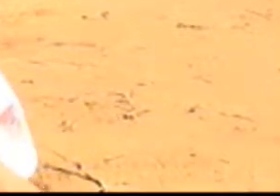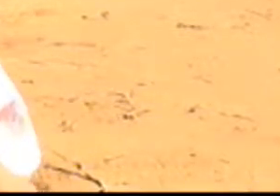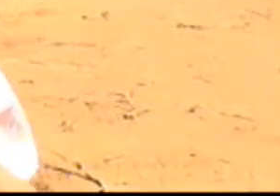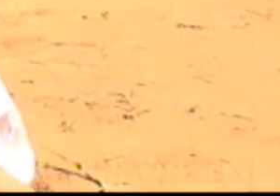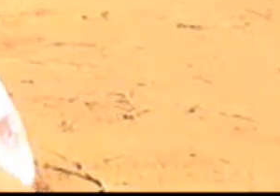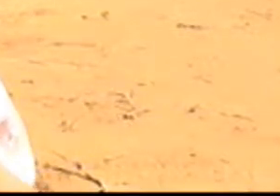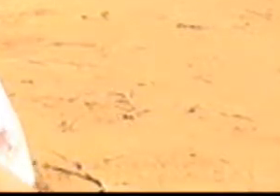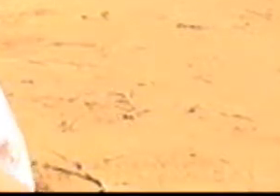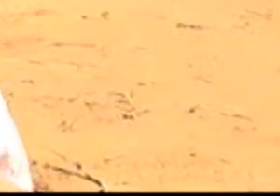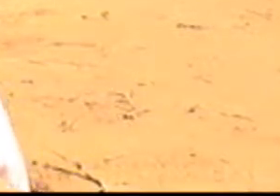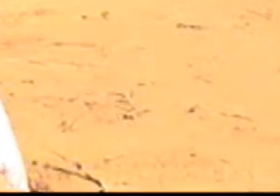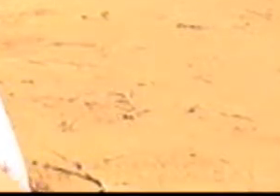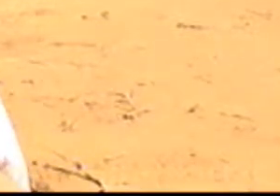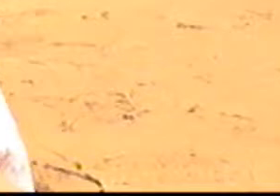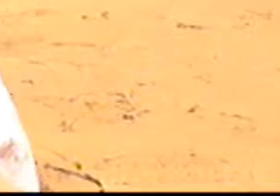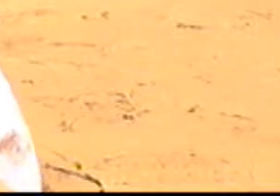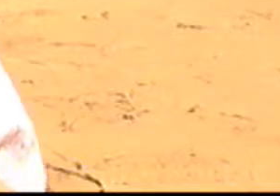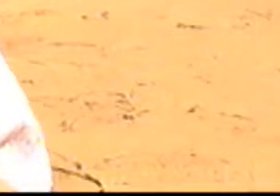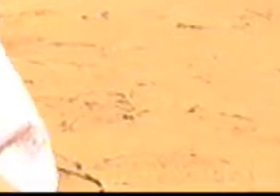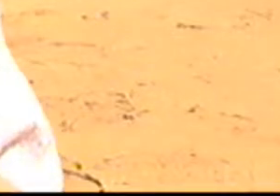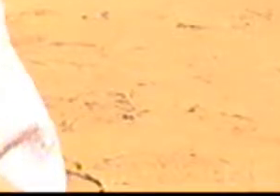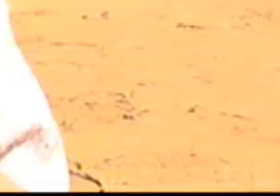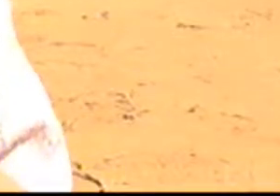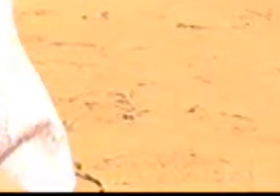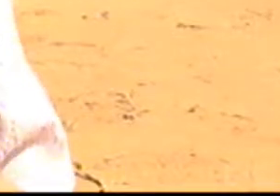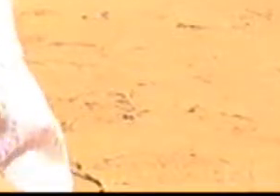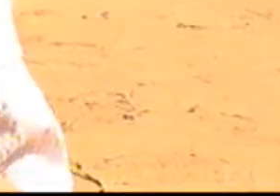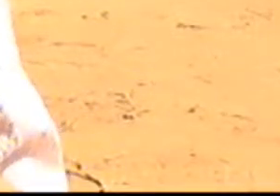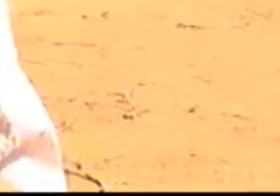nyingine tutatoa, nisije nikaanza kuaisha shughuli, lakini